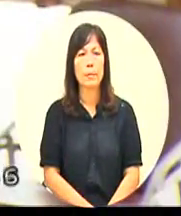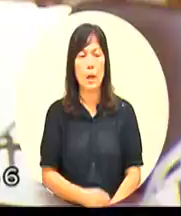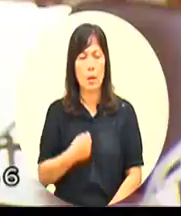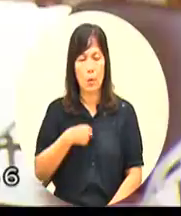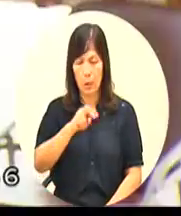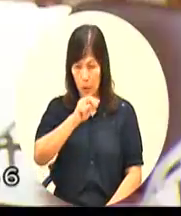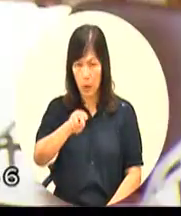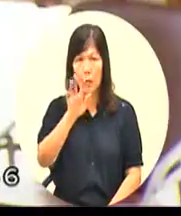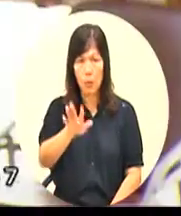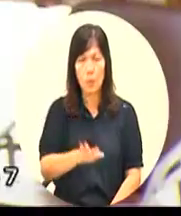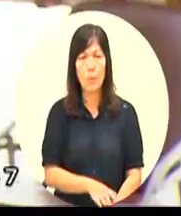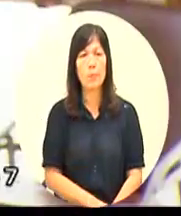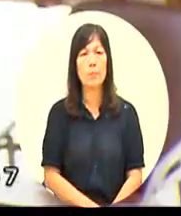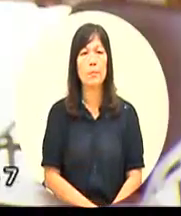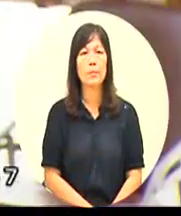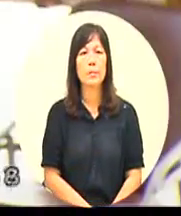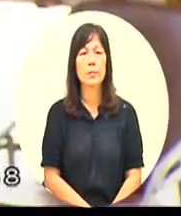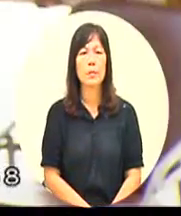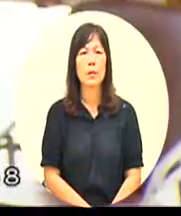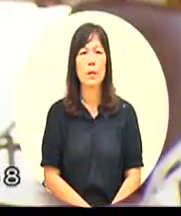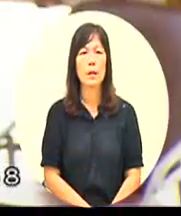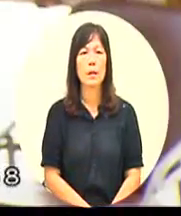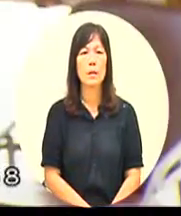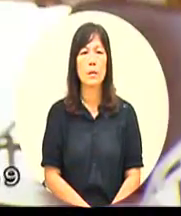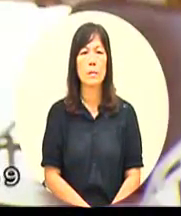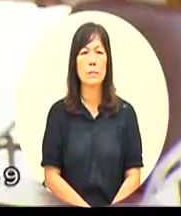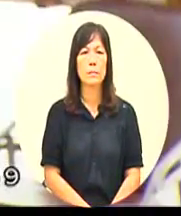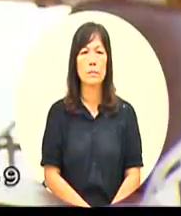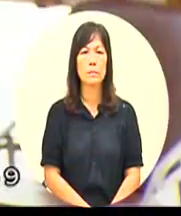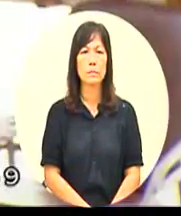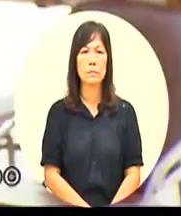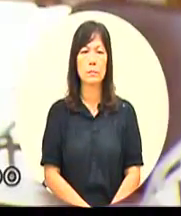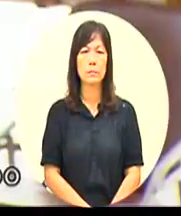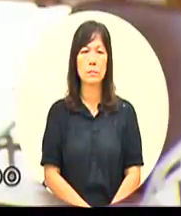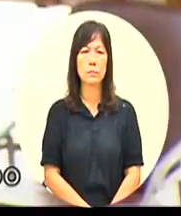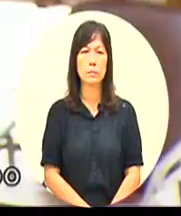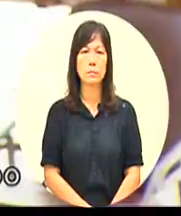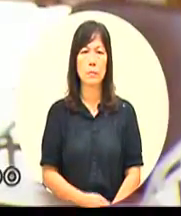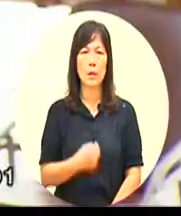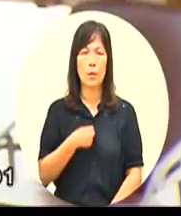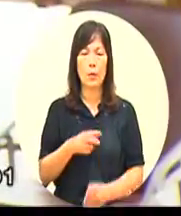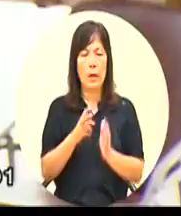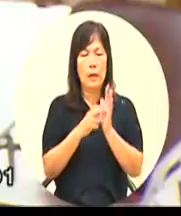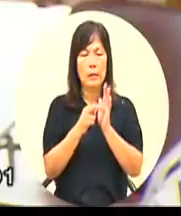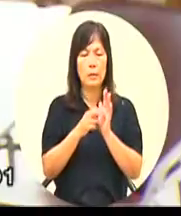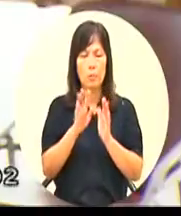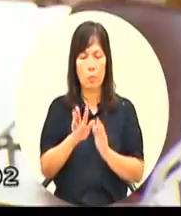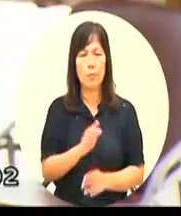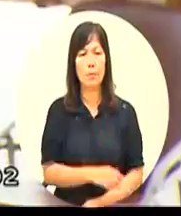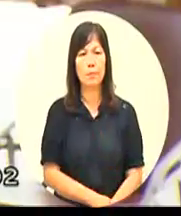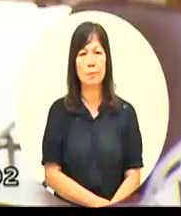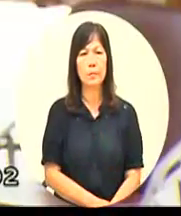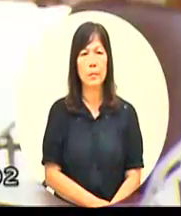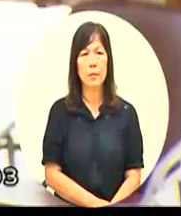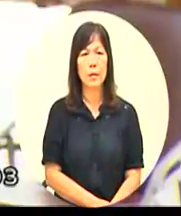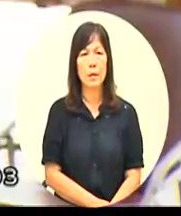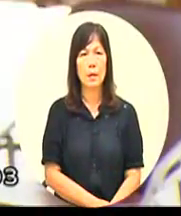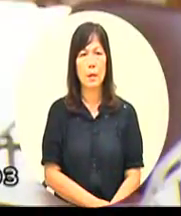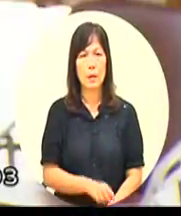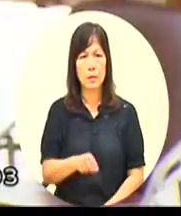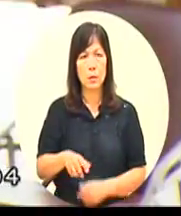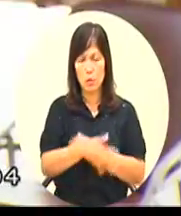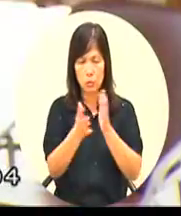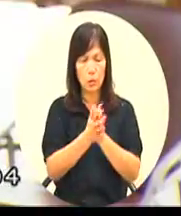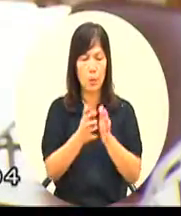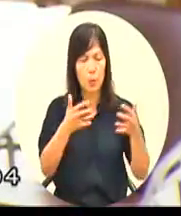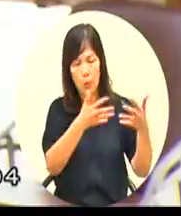到了，那我就把它好就做以上的说明，那这个部分我可能总咨